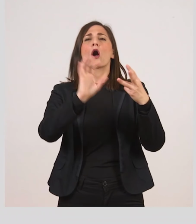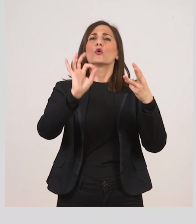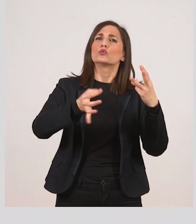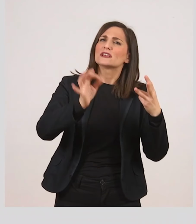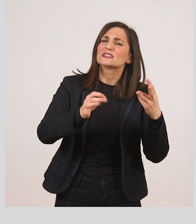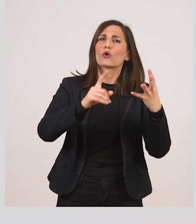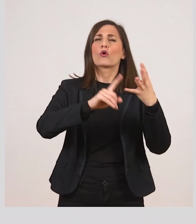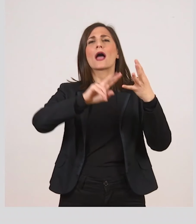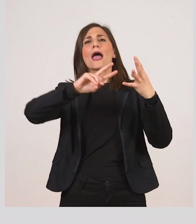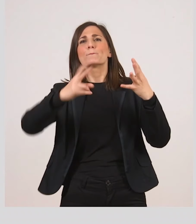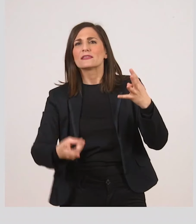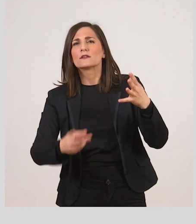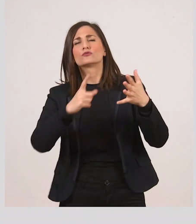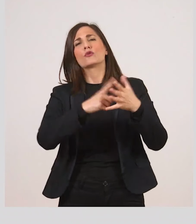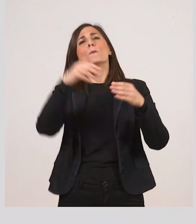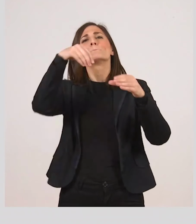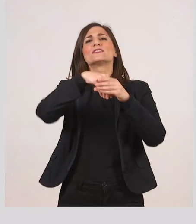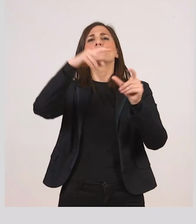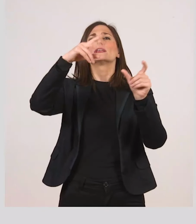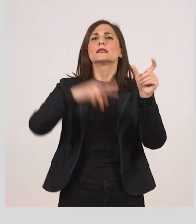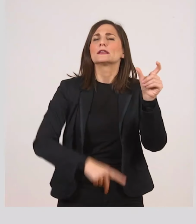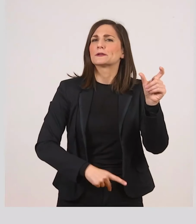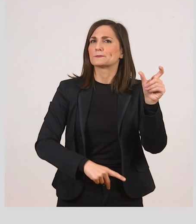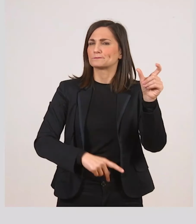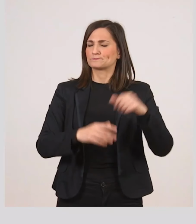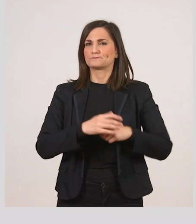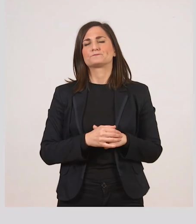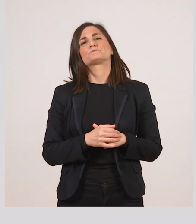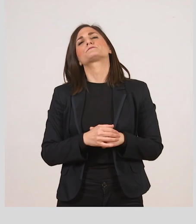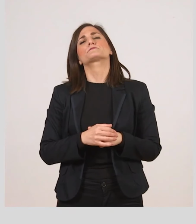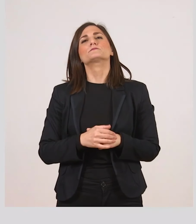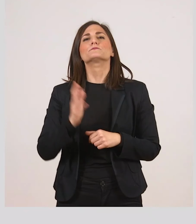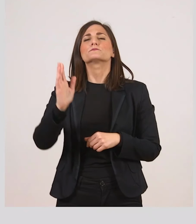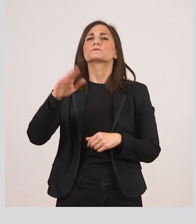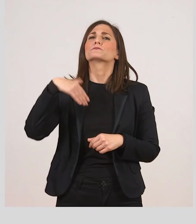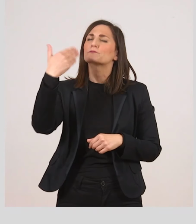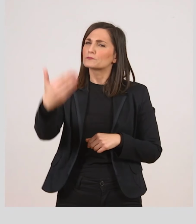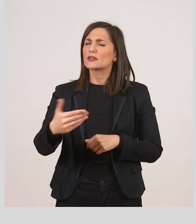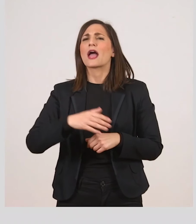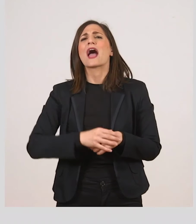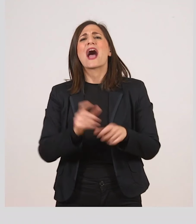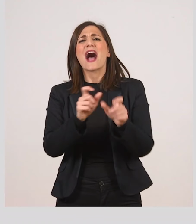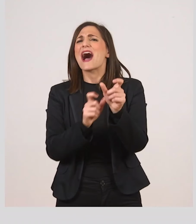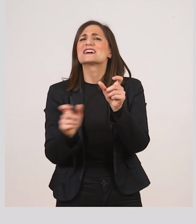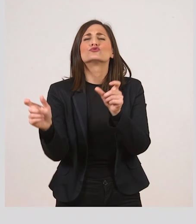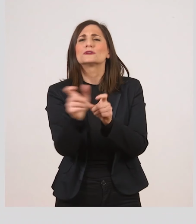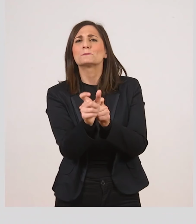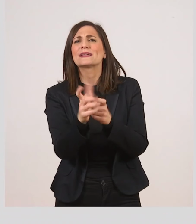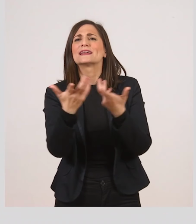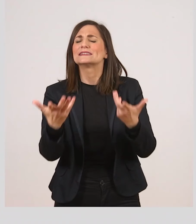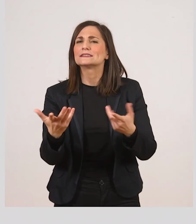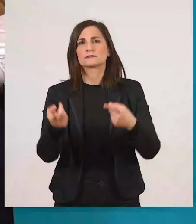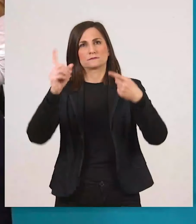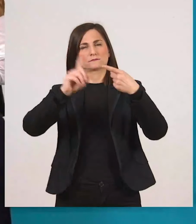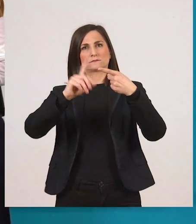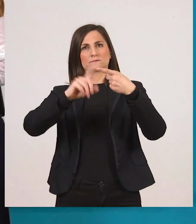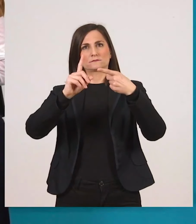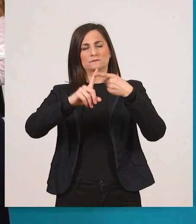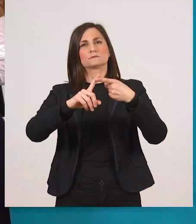άρθρα και η κλητή μετοχή. Πάμε να δούμε τα χαρακτηριστικά των αντωνυμιών. Έχουν γένος,